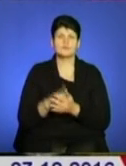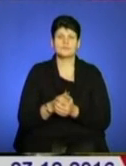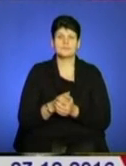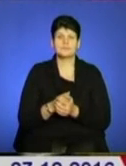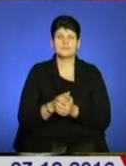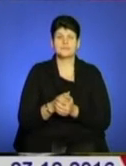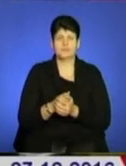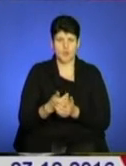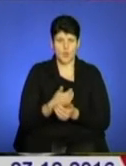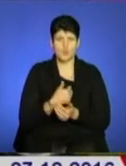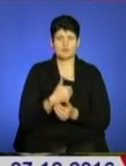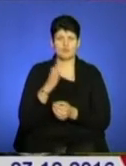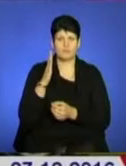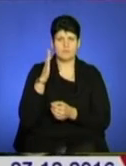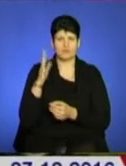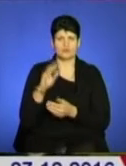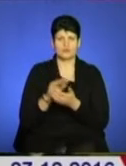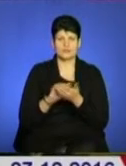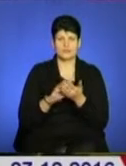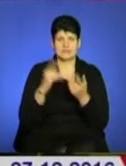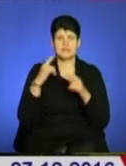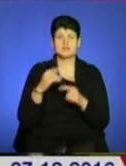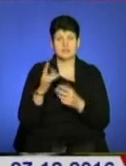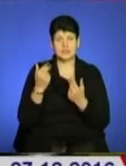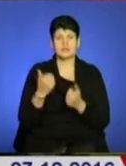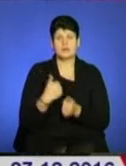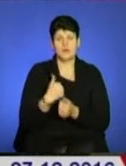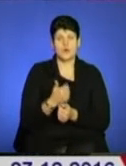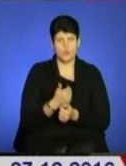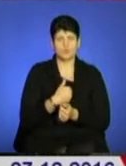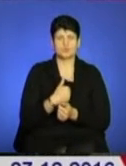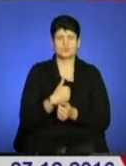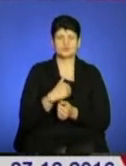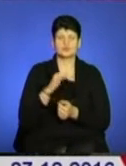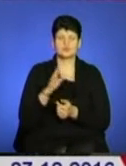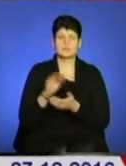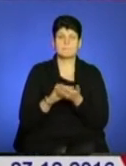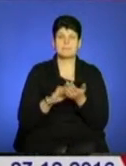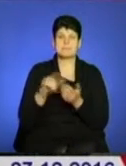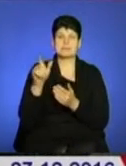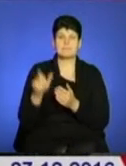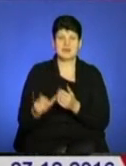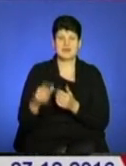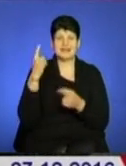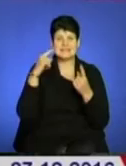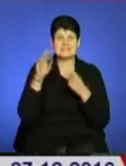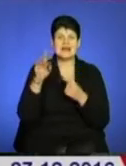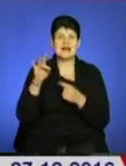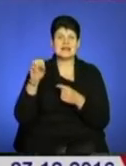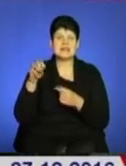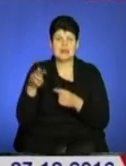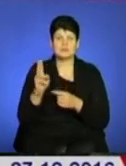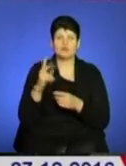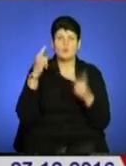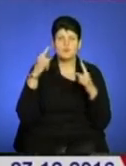А хочеш в майбутньому писати казки? Так, я хочу стати письменником. Казкарем, так? Той, хто